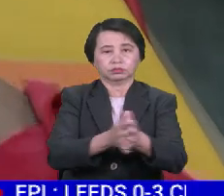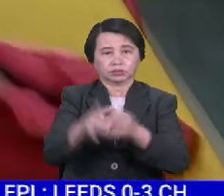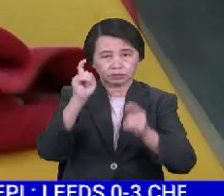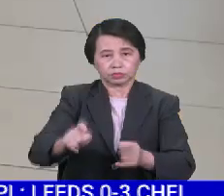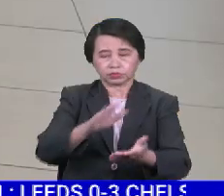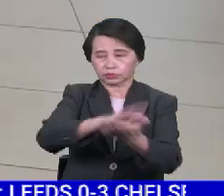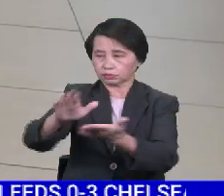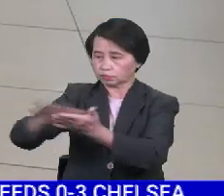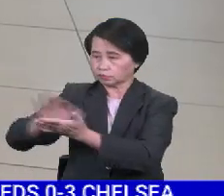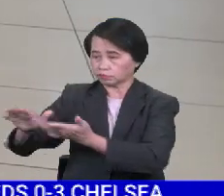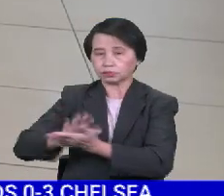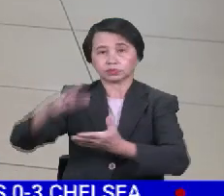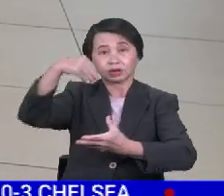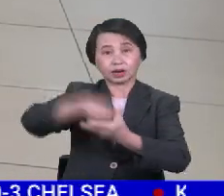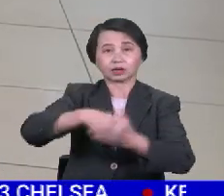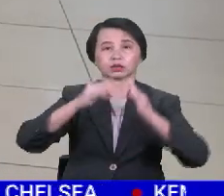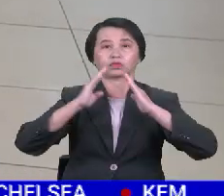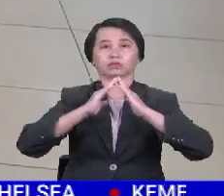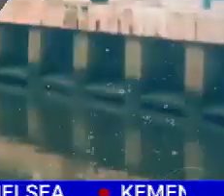kebersihan di rumah hai hai